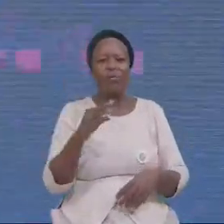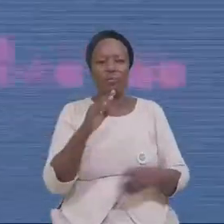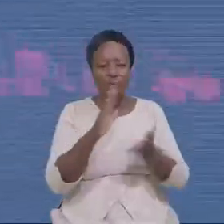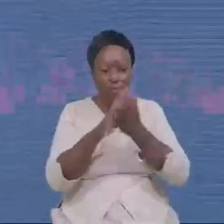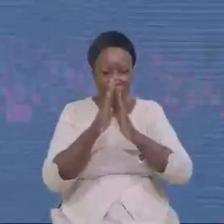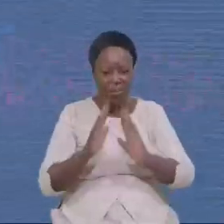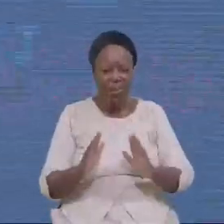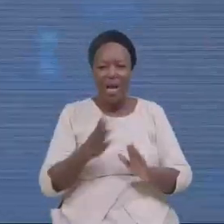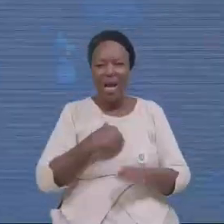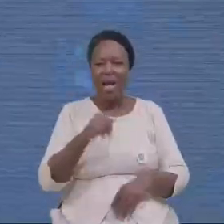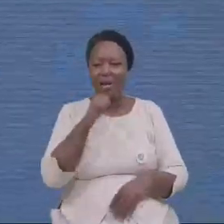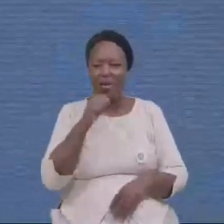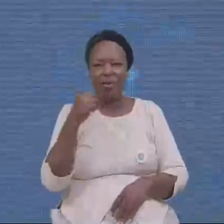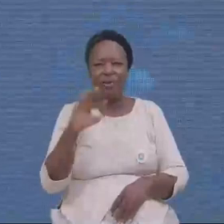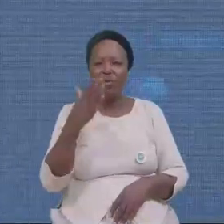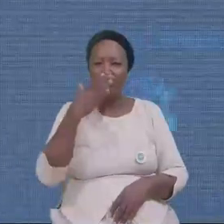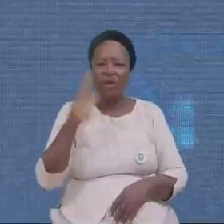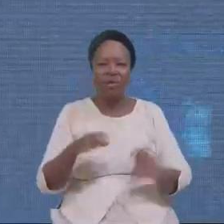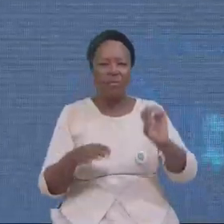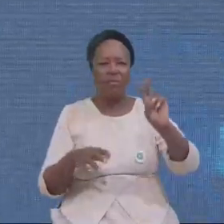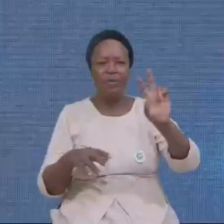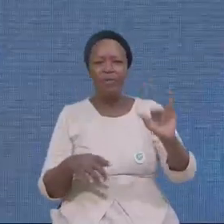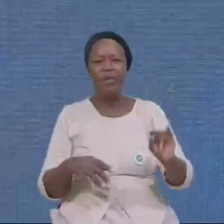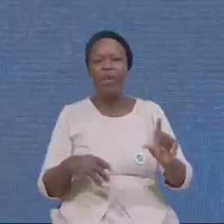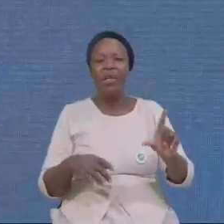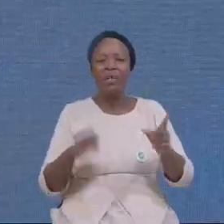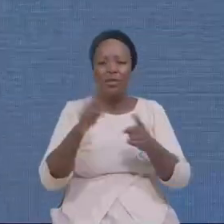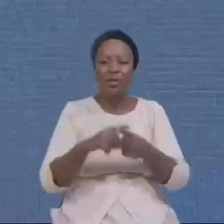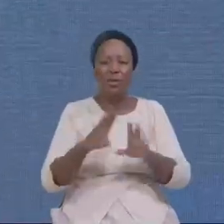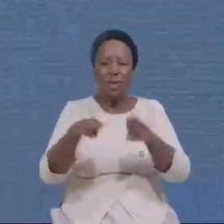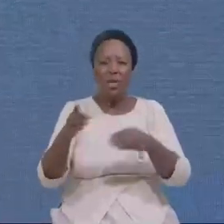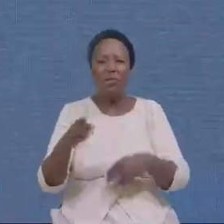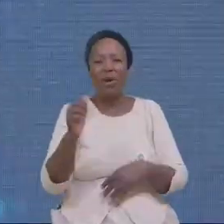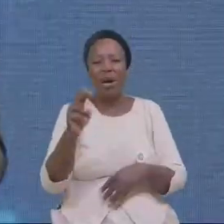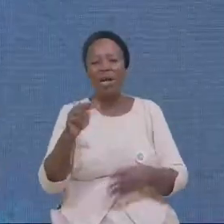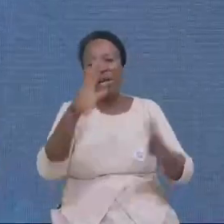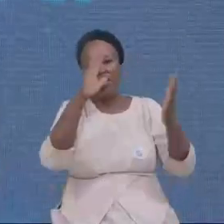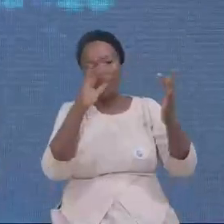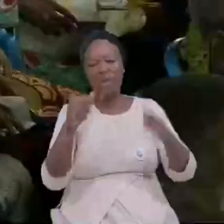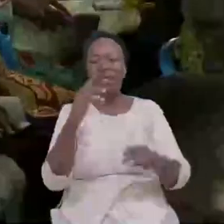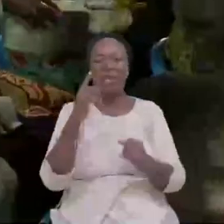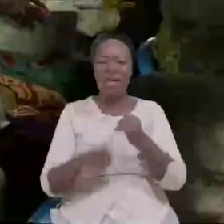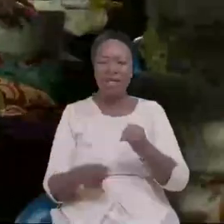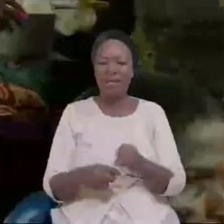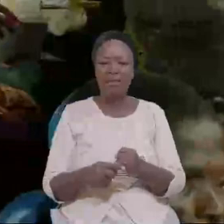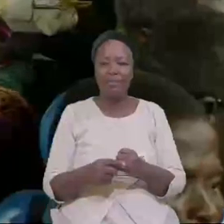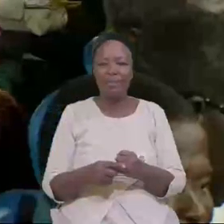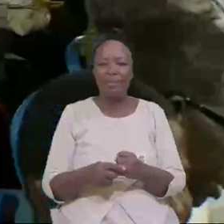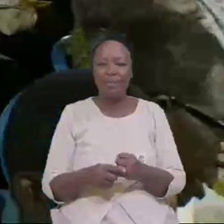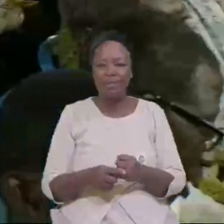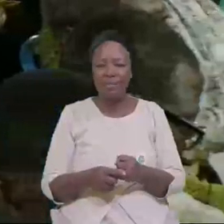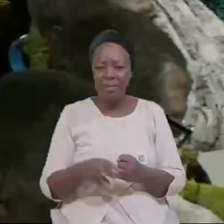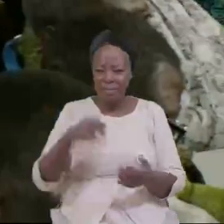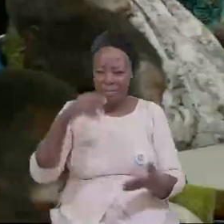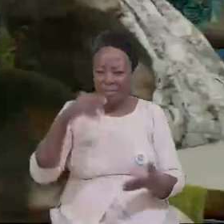non de malheur, afin de vous donner un avenir et de l'espérance. Tu n'as pas dit amen à cela?